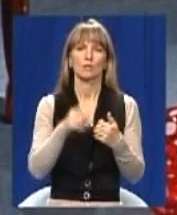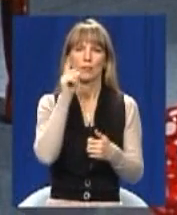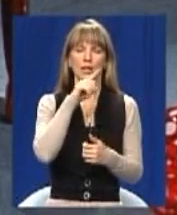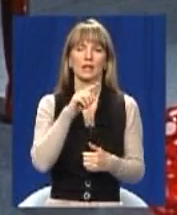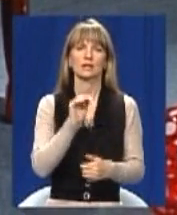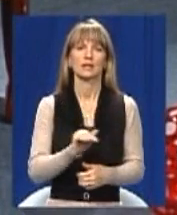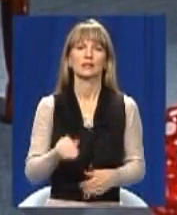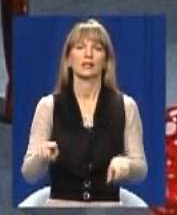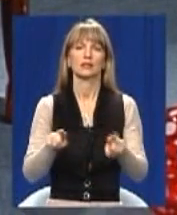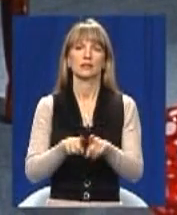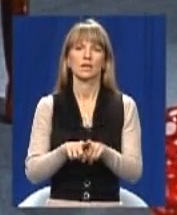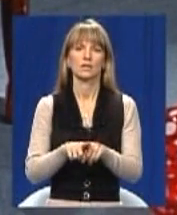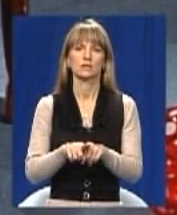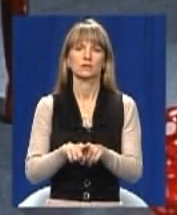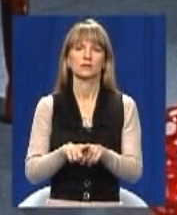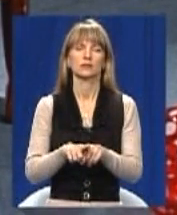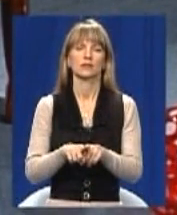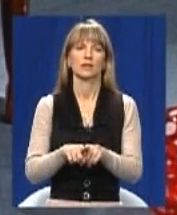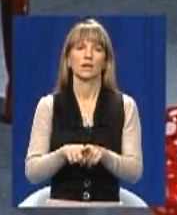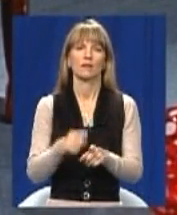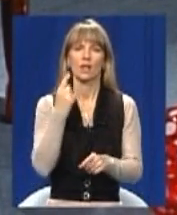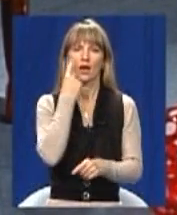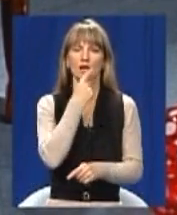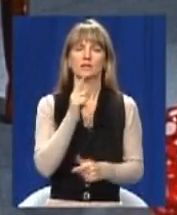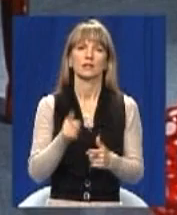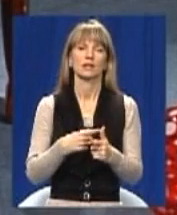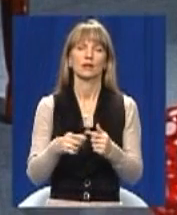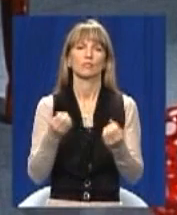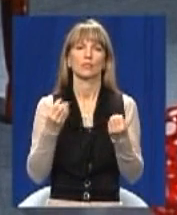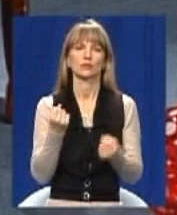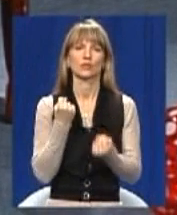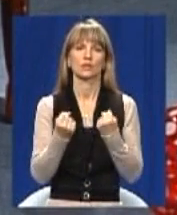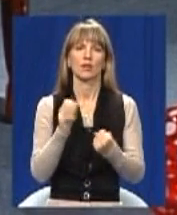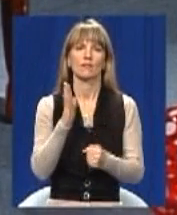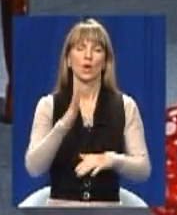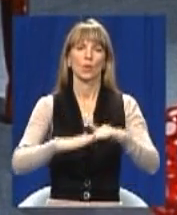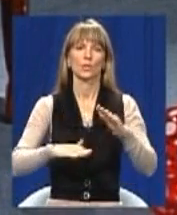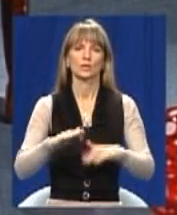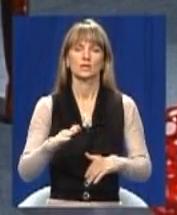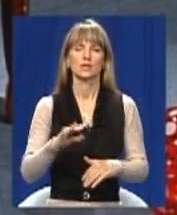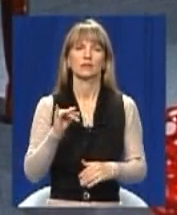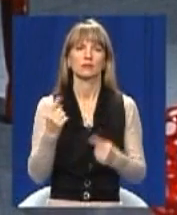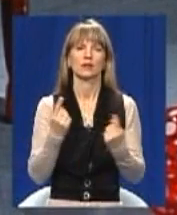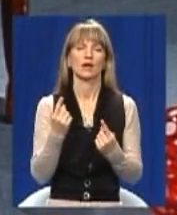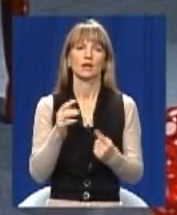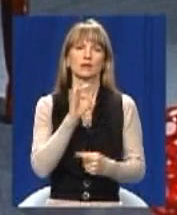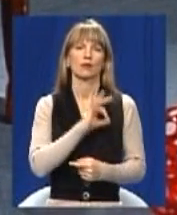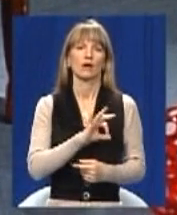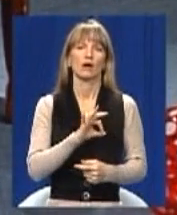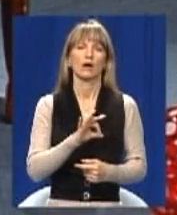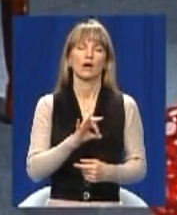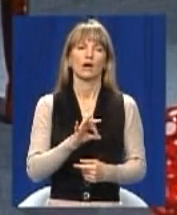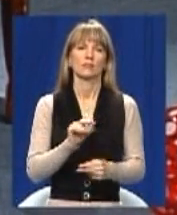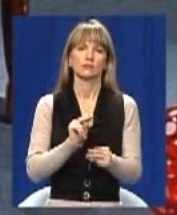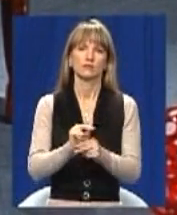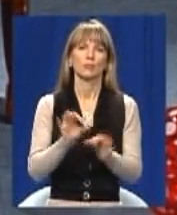діток, також вони без, ну, звичайно, не тикати їх в очі або що, але просто тримати їх в руці і, звичайно, користуватись певними інструкціями, і